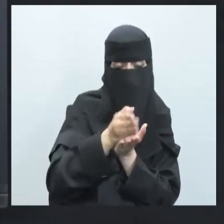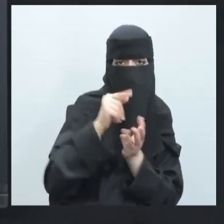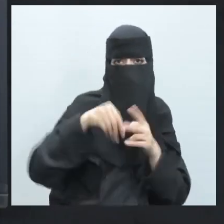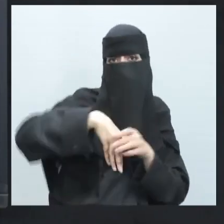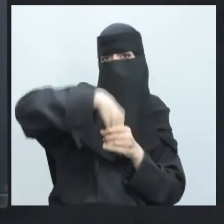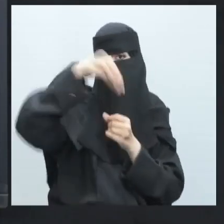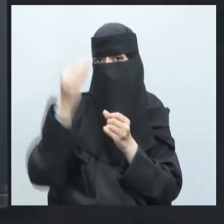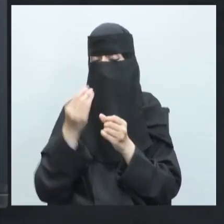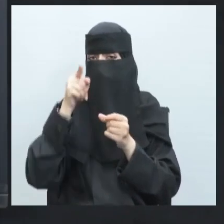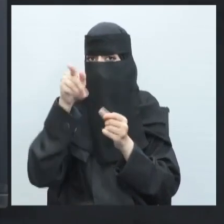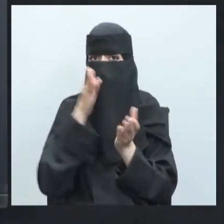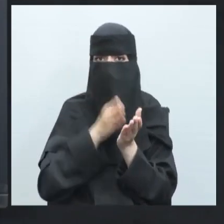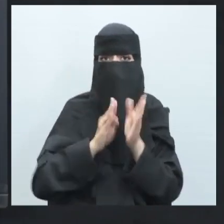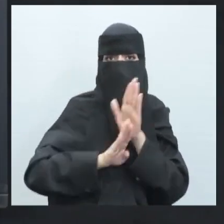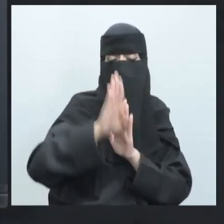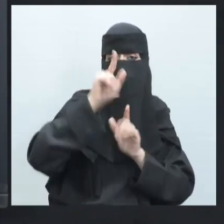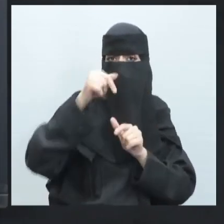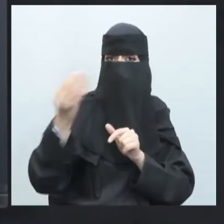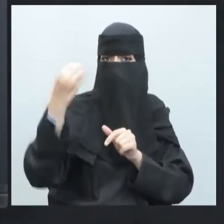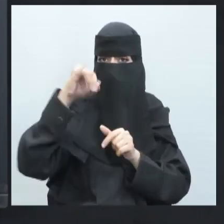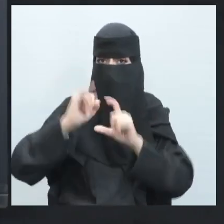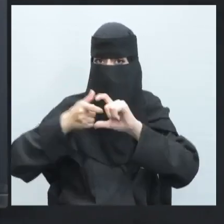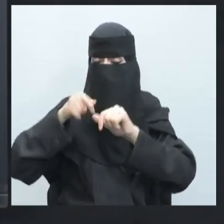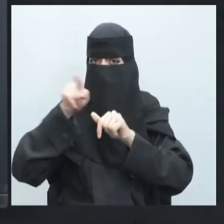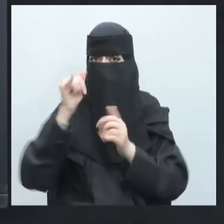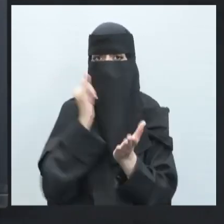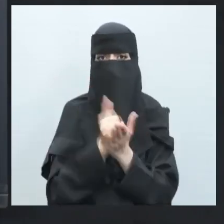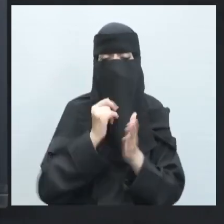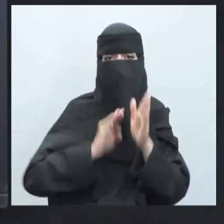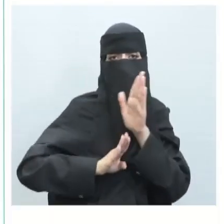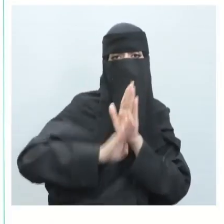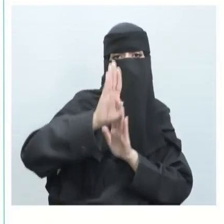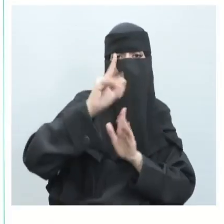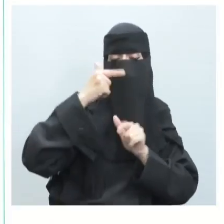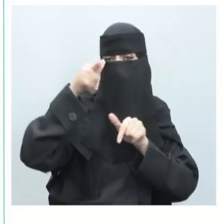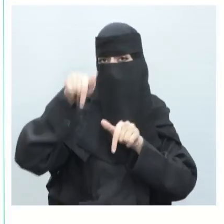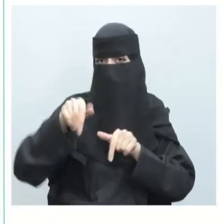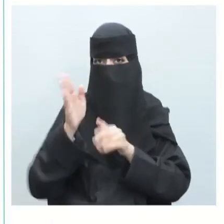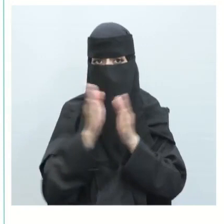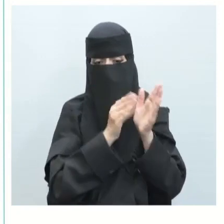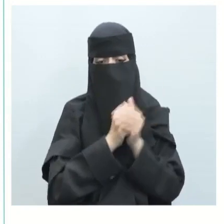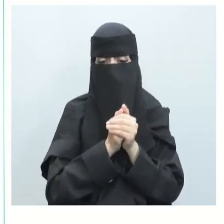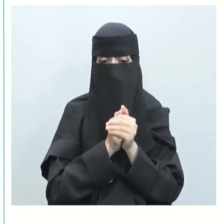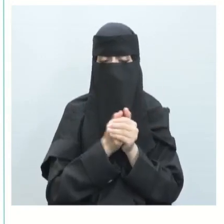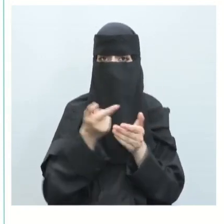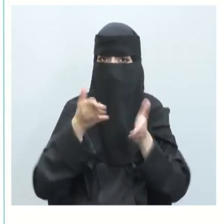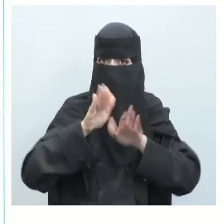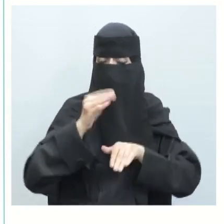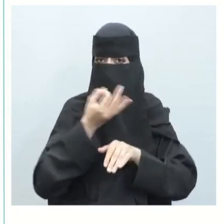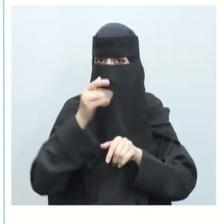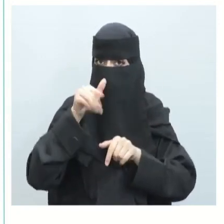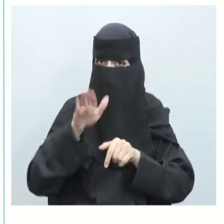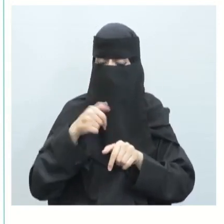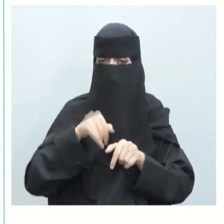التطور اذا المنظمه تتحمل تطوير هذا الخط او المرافق كذلك مثلا حينما اتحدث